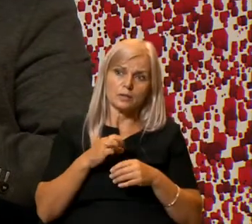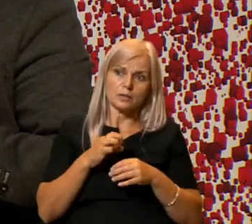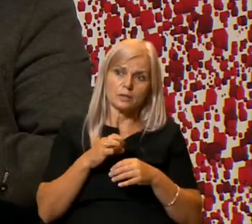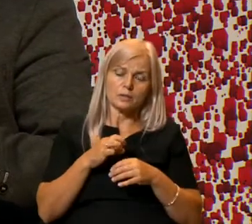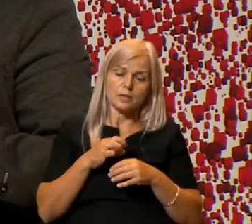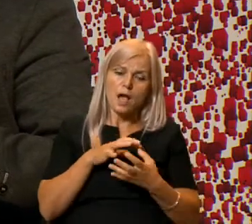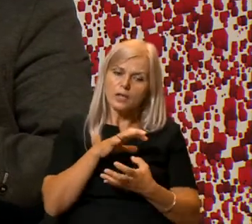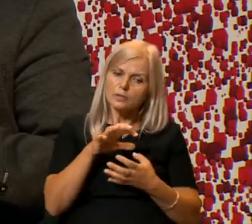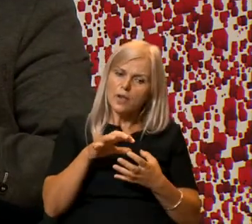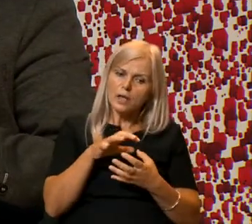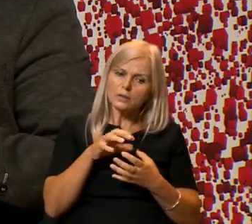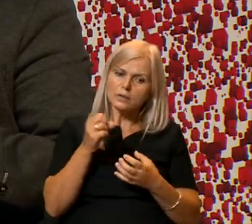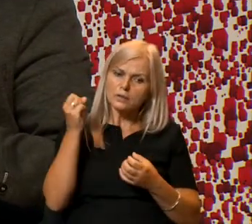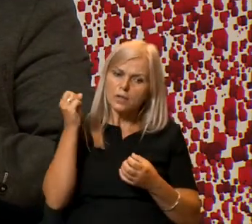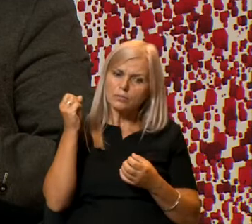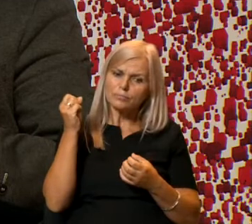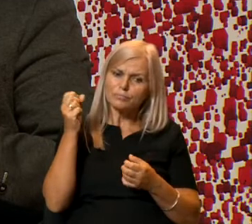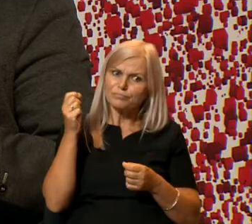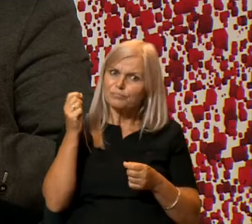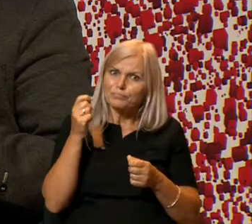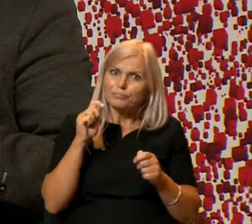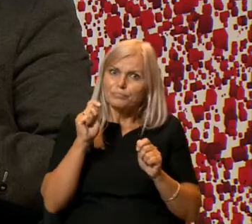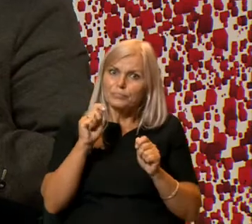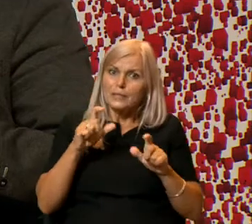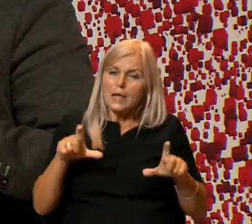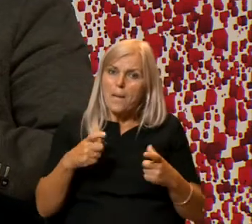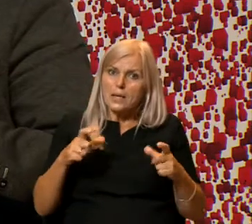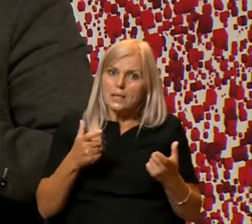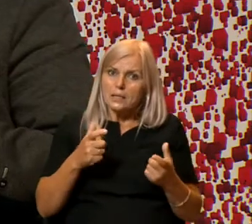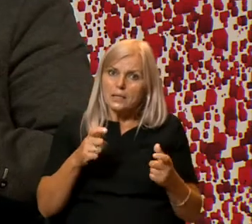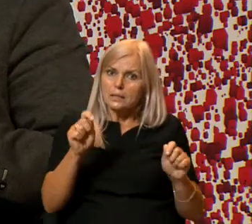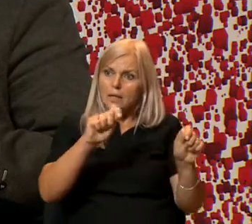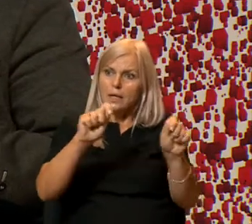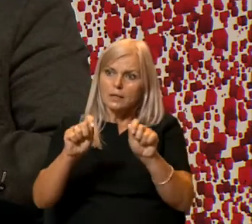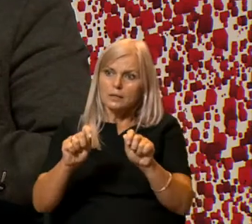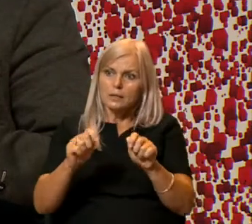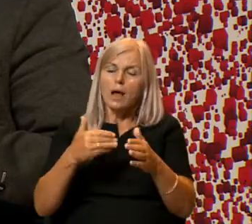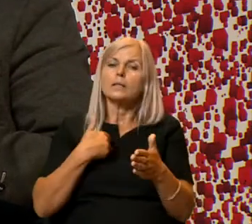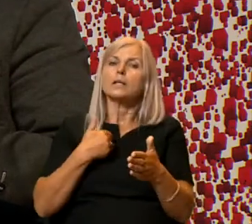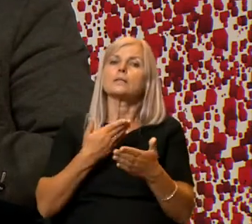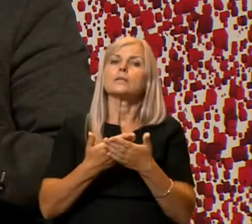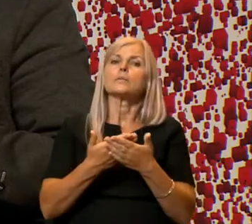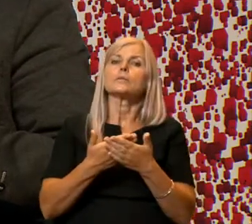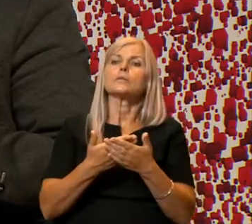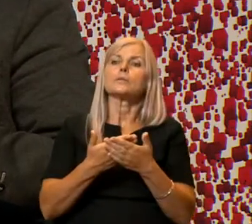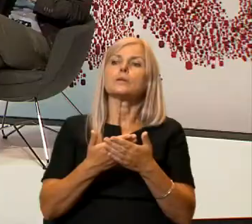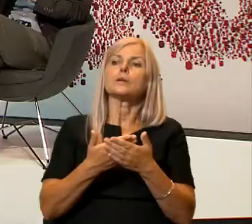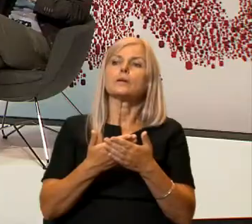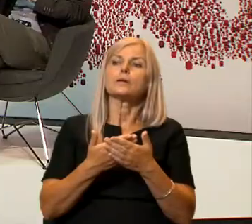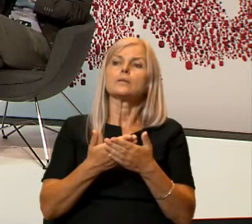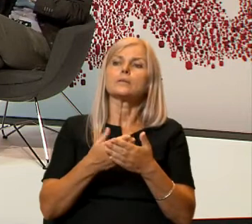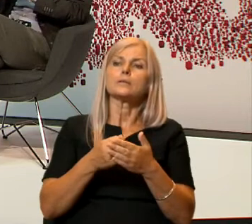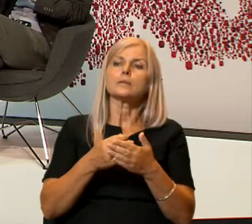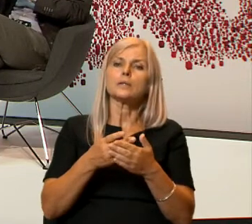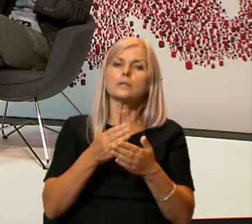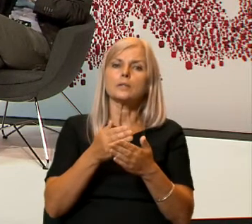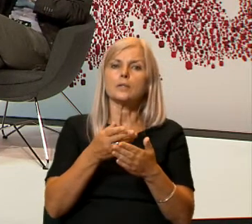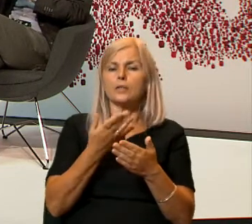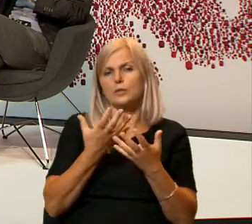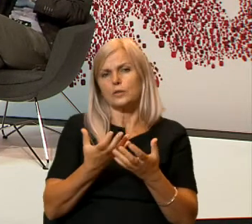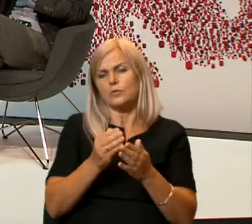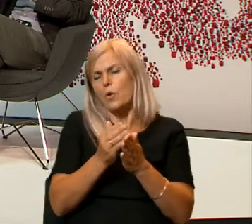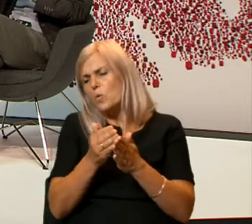groźbą rezonansu. I dlatego też jestem fanem bezwarunkowego dochodu podstawowego, który usunąłby tą